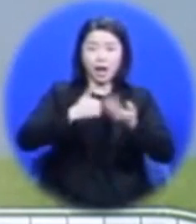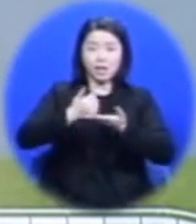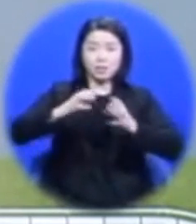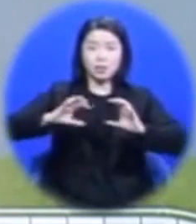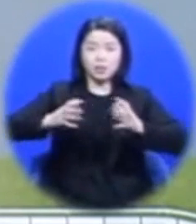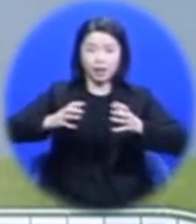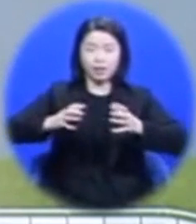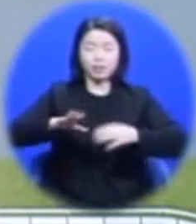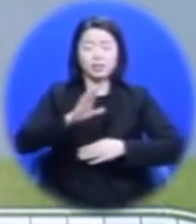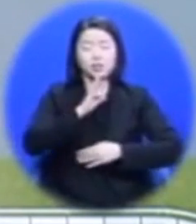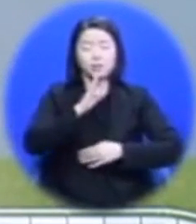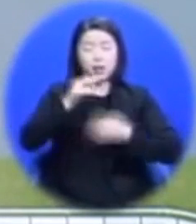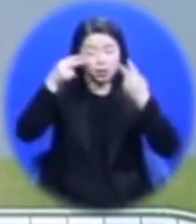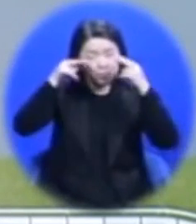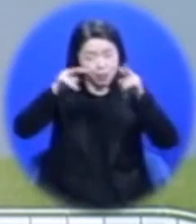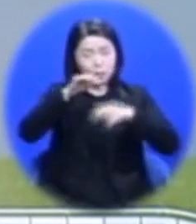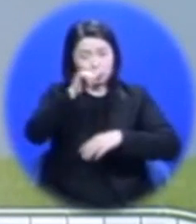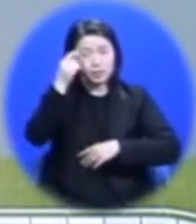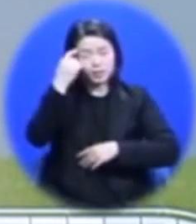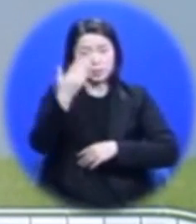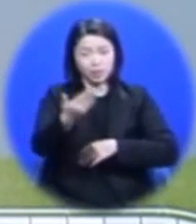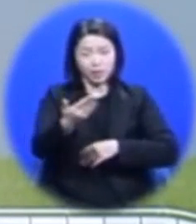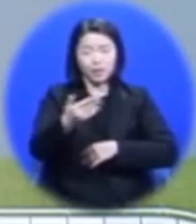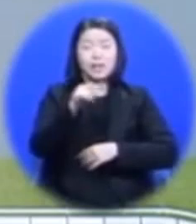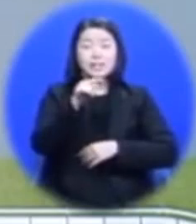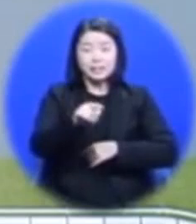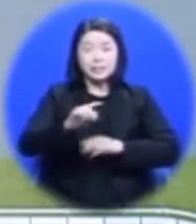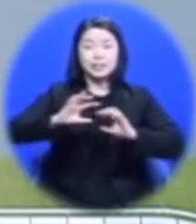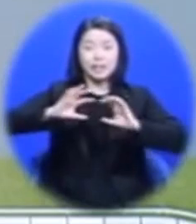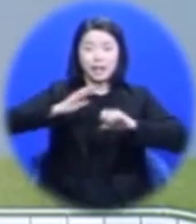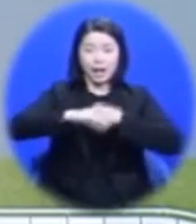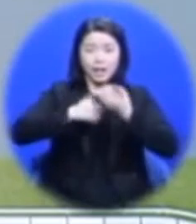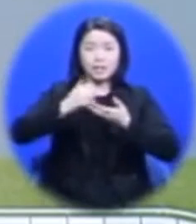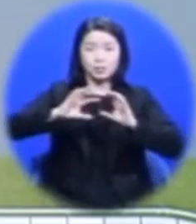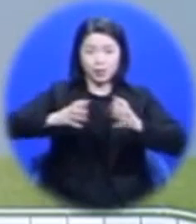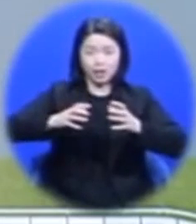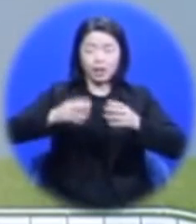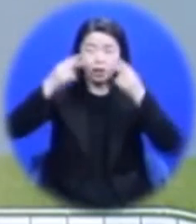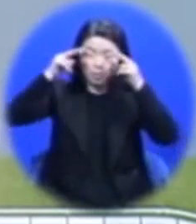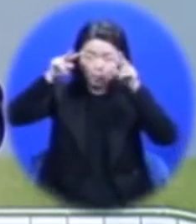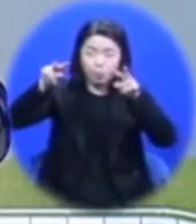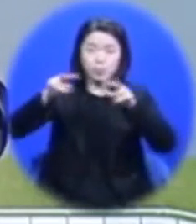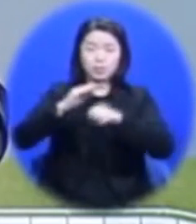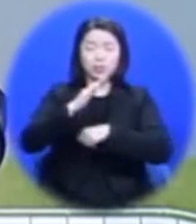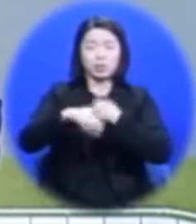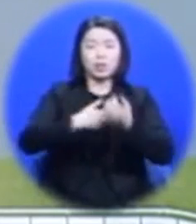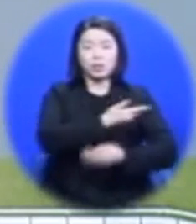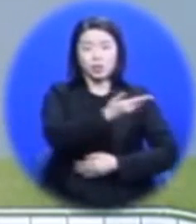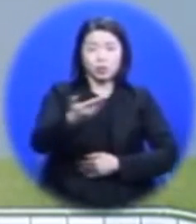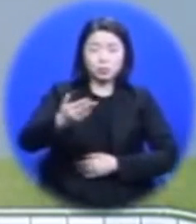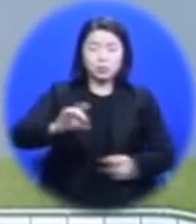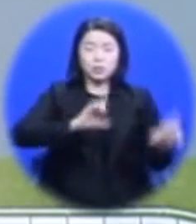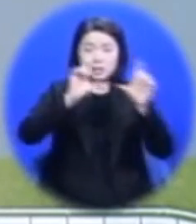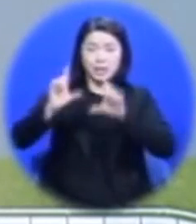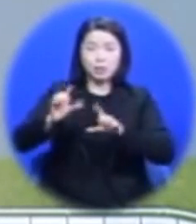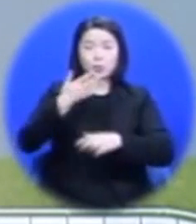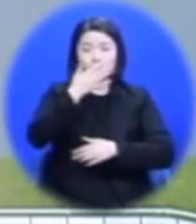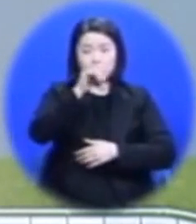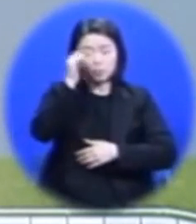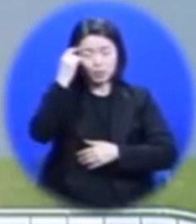나라를 정말 바라보십니까? 그리고 그 하나님의 나라를 바라보면서 여러분들은 여러분의 삶을 살아가고